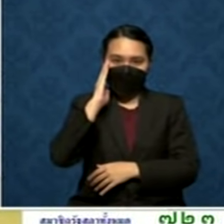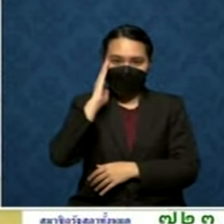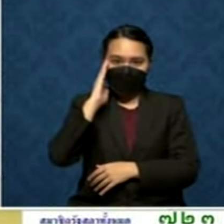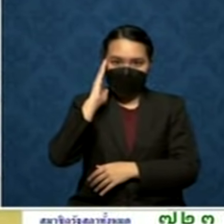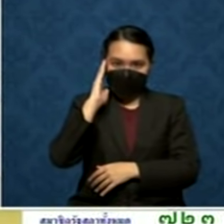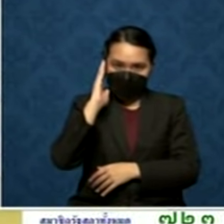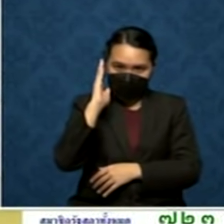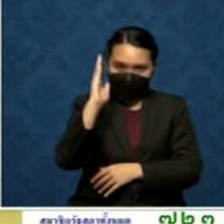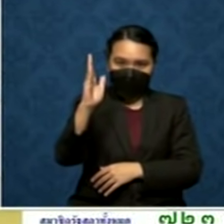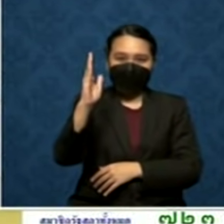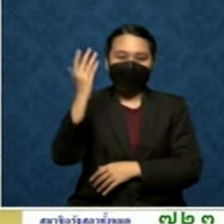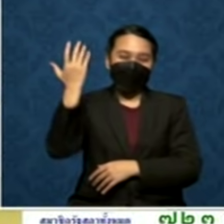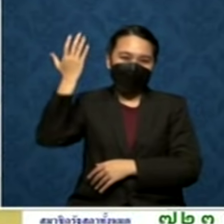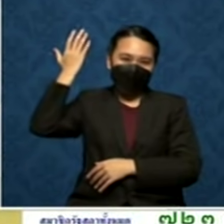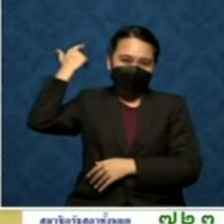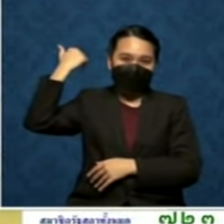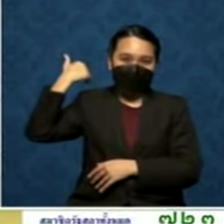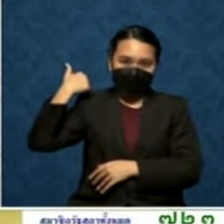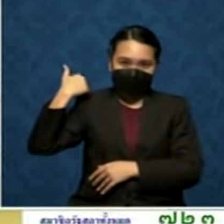มีแต่อดีต